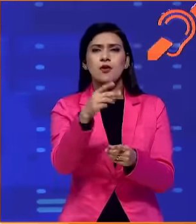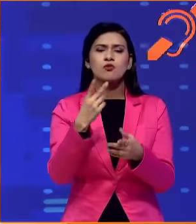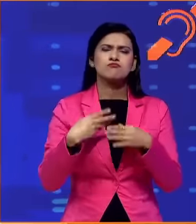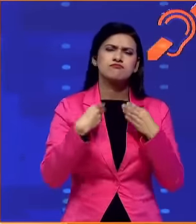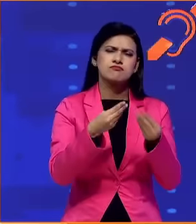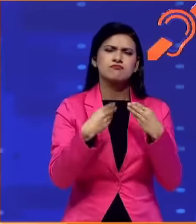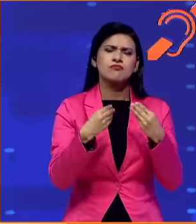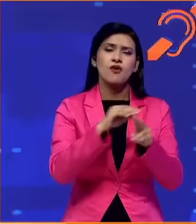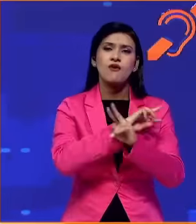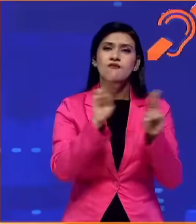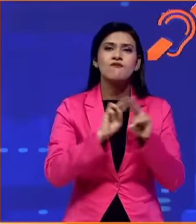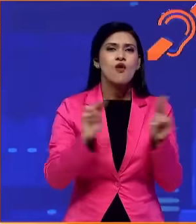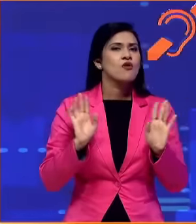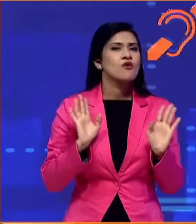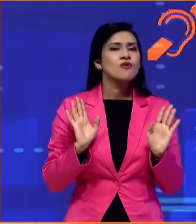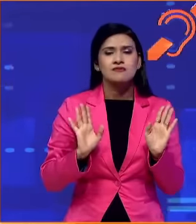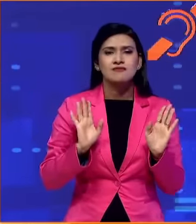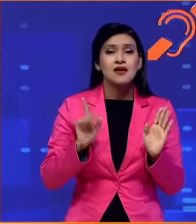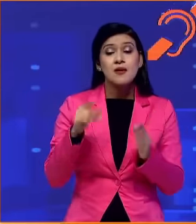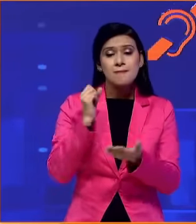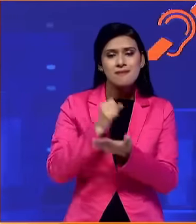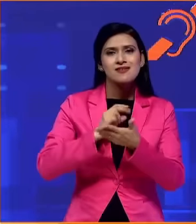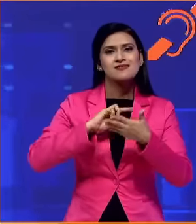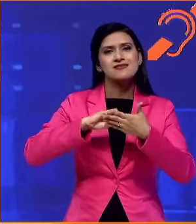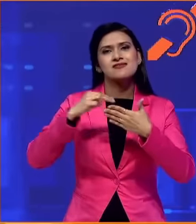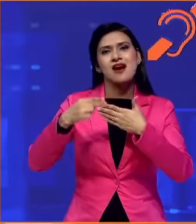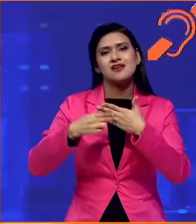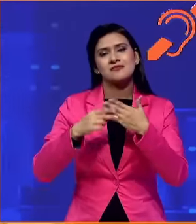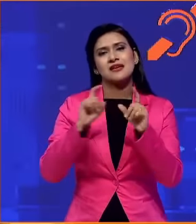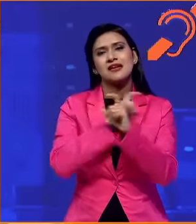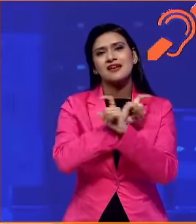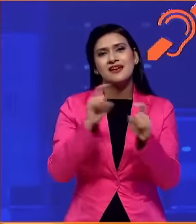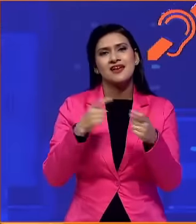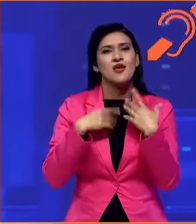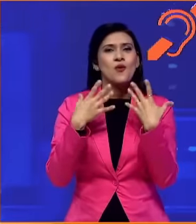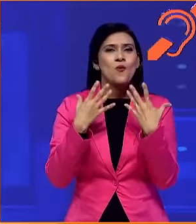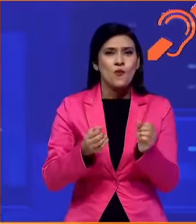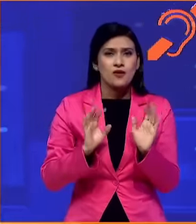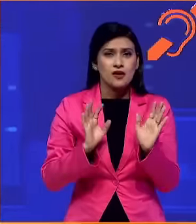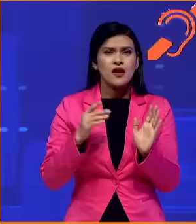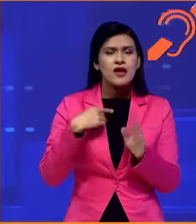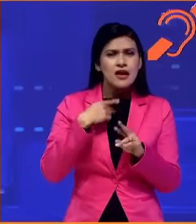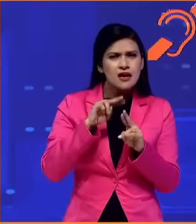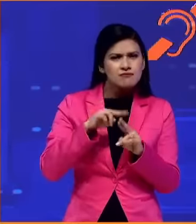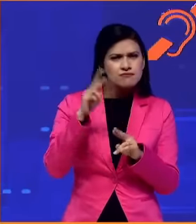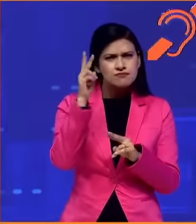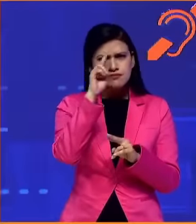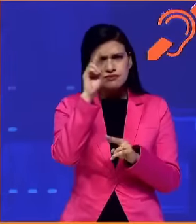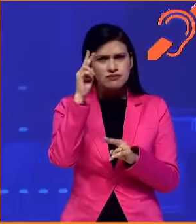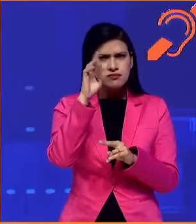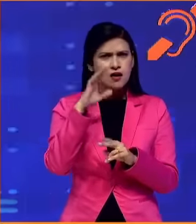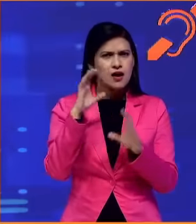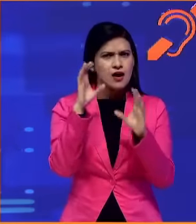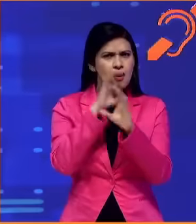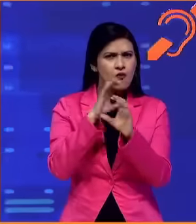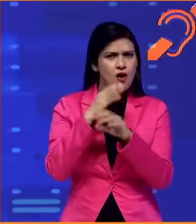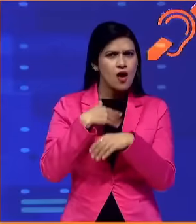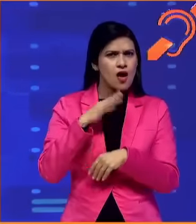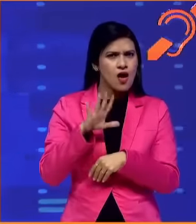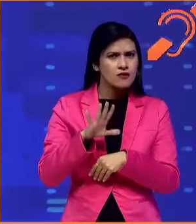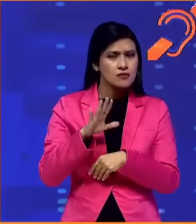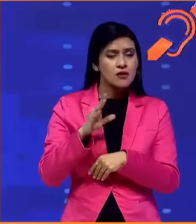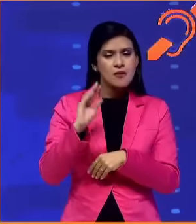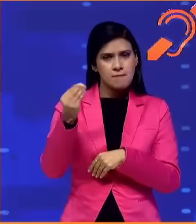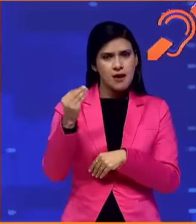लेकिनअगरआपदेशकीसभीप्रमुखखानों,बिजलीसंयंत्रों,हवाईअड्डों,बंदरगाहोंऔररेलवेकोकेवलएकयादोलोगोंकोसौंपनेकारास्ताखोजनेकेलिएनियमोंऔरकानूनोंकोदरकिनारकरदेतेहैं,तोयहराष्ट्रीयसंपत्तिहै,औरइसेपारदर्शीतरीकेसेसंभालाजानाचाहिए।हमाराएकमात्रसवालयहहै कियदिकुछऐसाहोरहाहैजिसमें संदेहकीगुंजाइशहै,तो कृपयापारदर्शिता